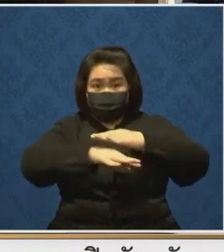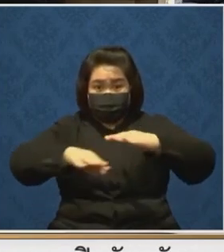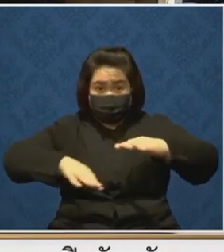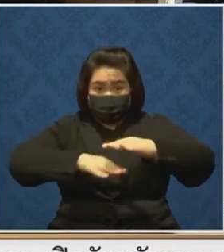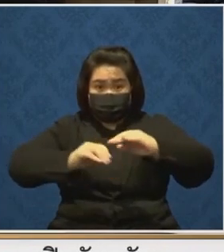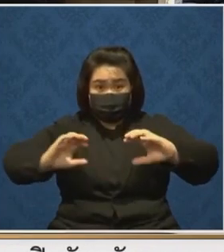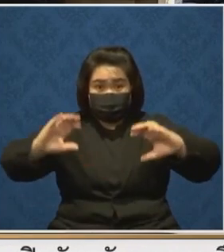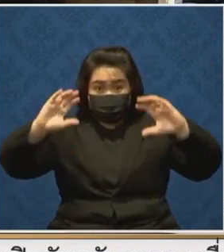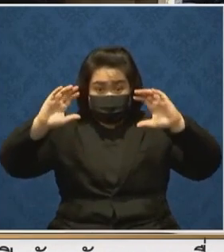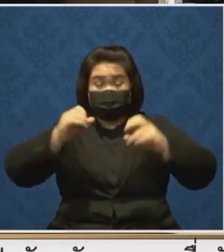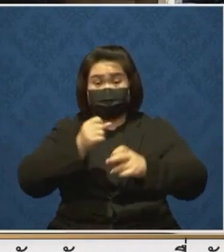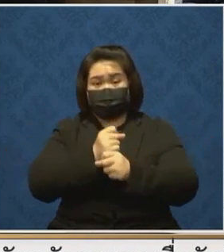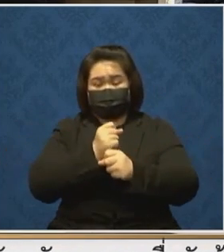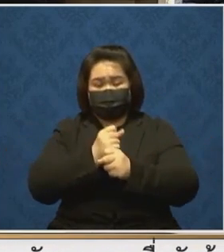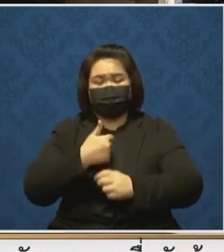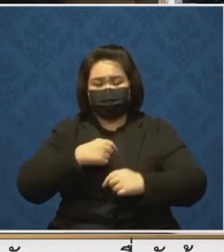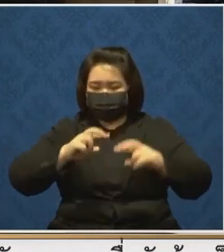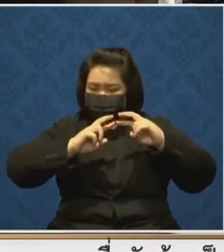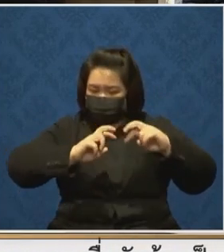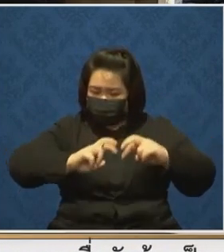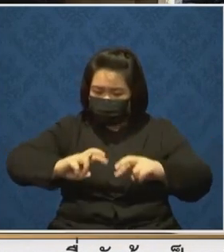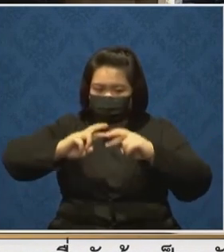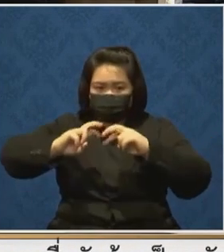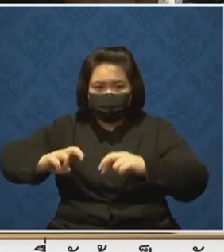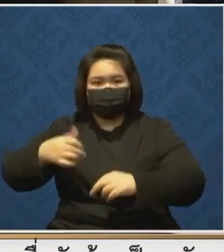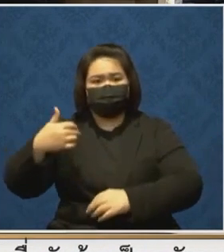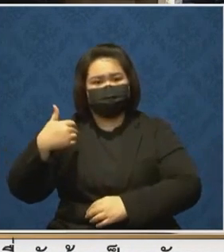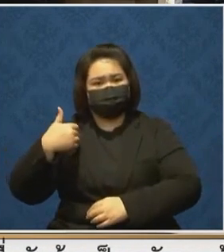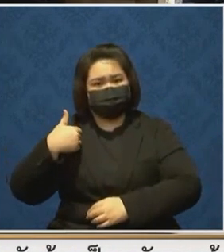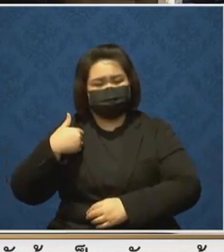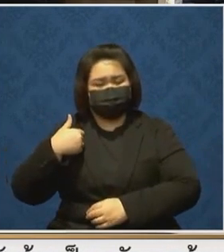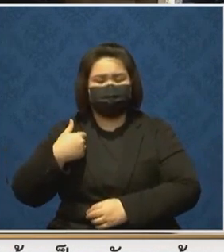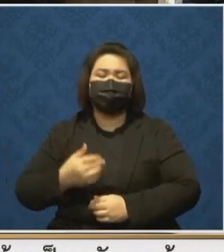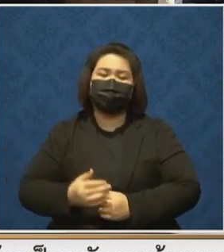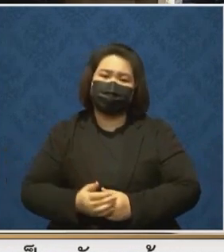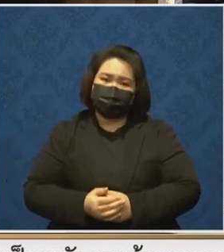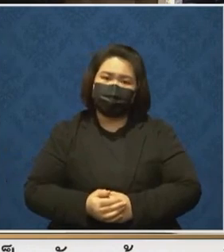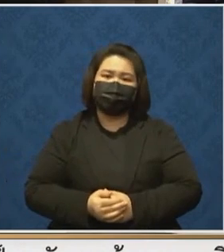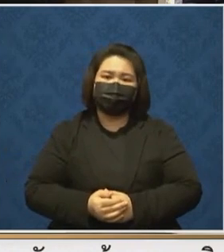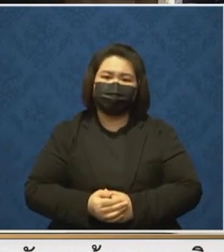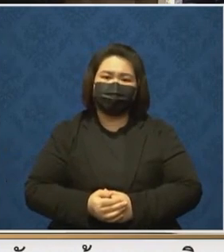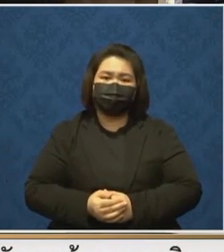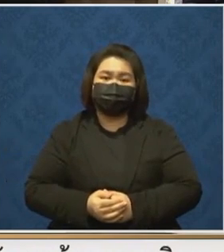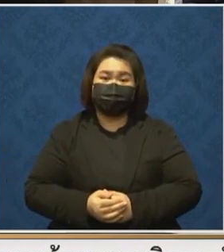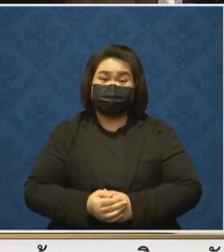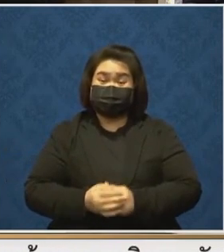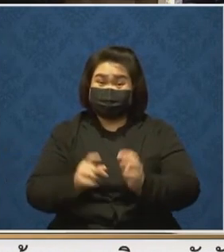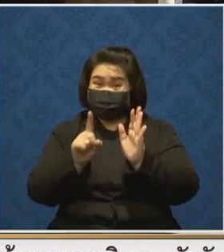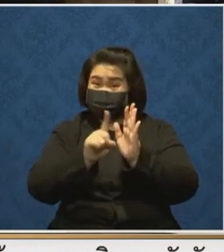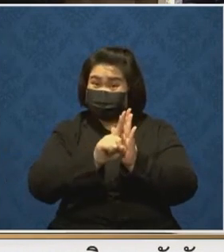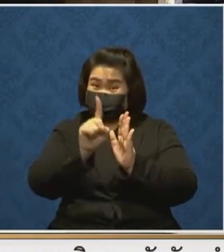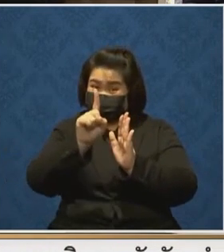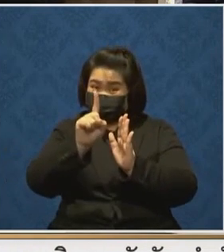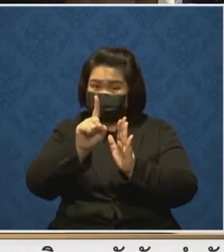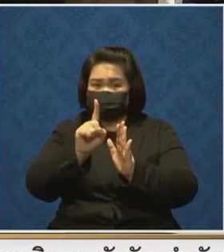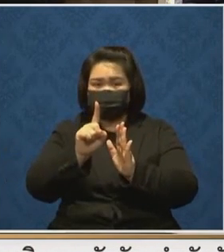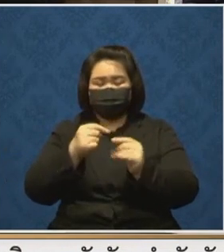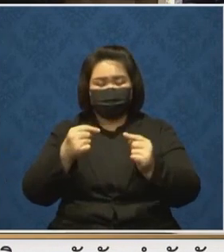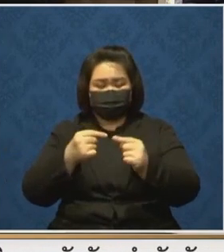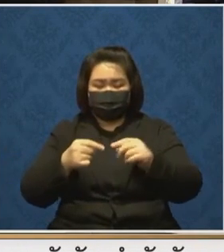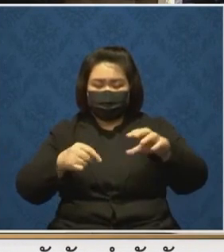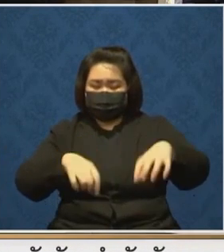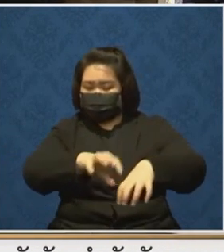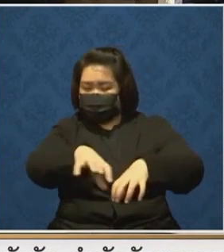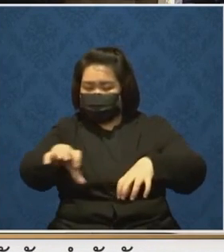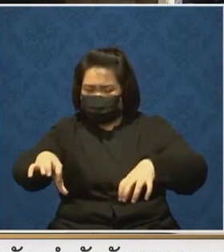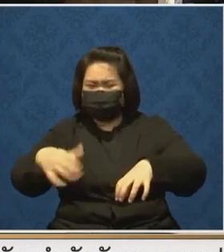ารที่ดิชั้นได้ไปสืบคนมาเพิมเติมทำให้ศาบว่าไม่ใช่เพียงแค่ครั้งนี้ครั้งเดียวที่หนวยงานทเกี่ยวข้อง